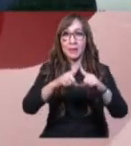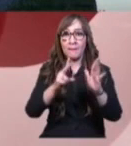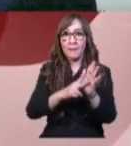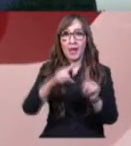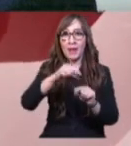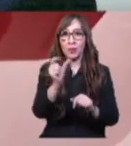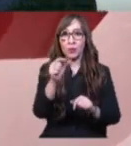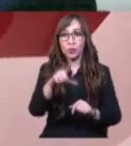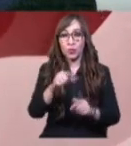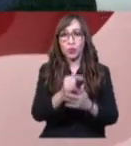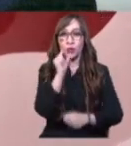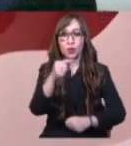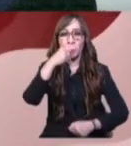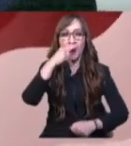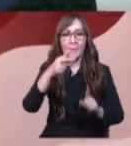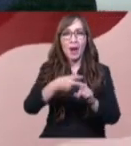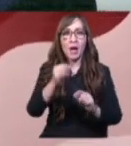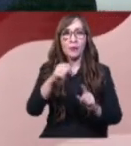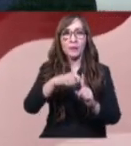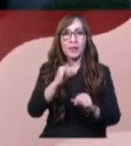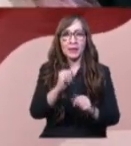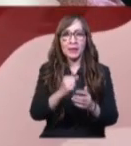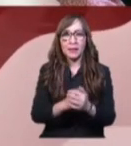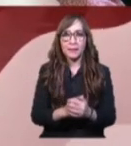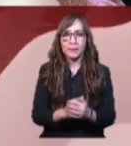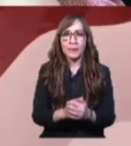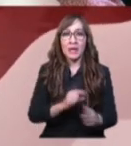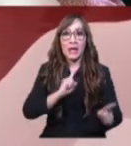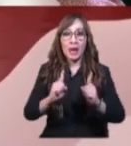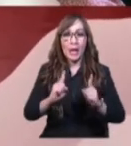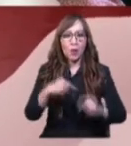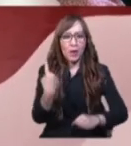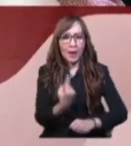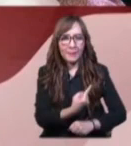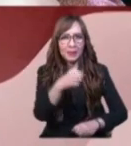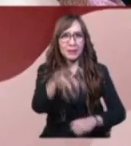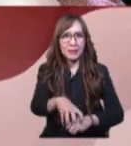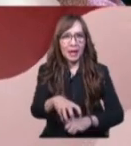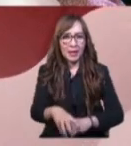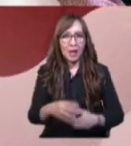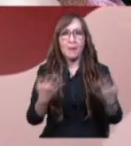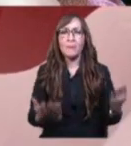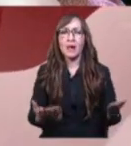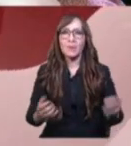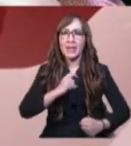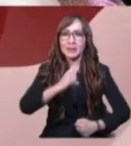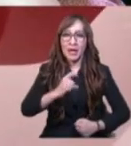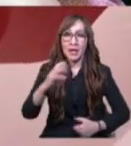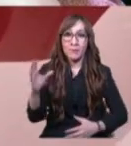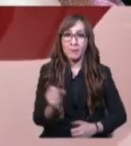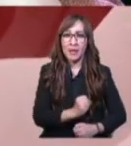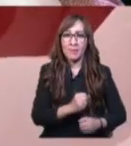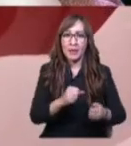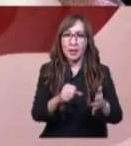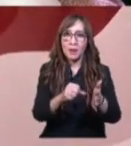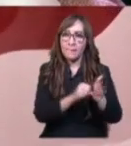Pak Vicky. Pertanyaannya adalah, kalau kami yang ada di daerah, bagaimana cara mendapatkan bantuan UMKM